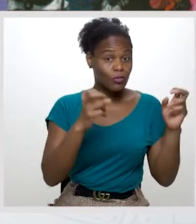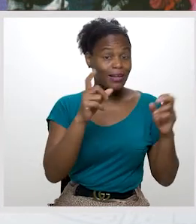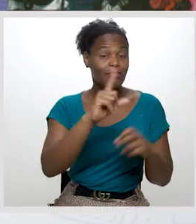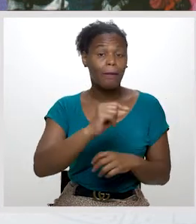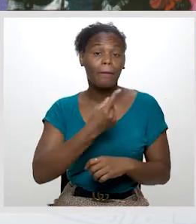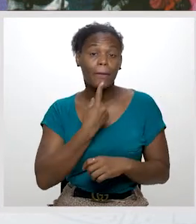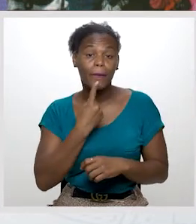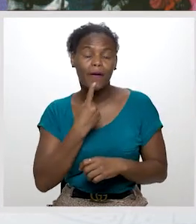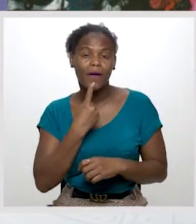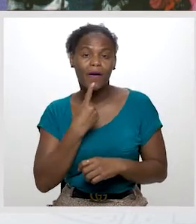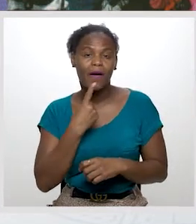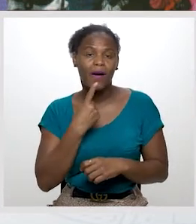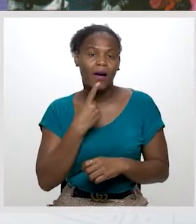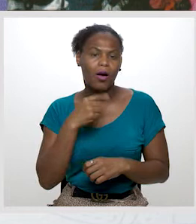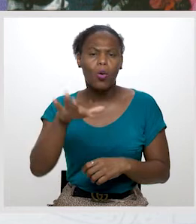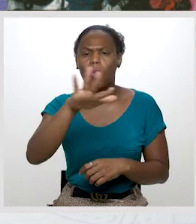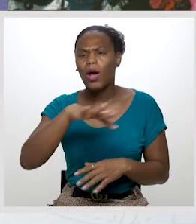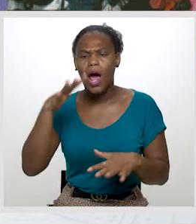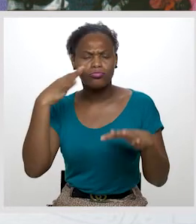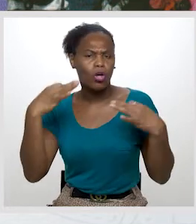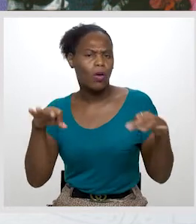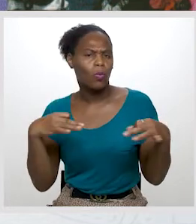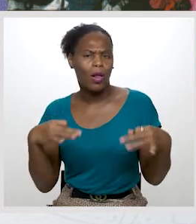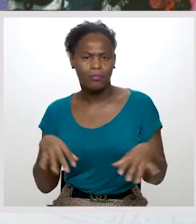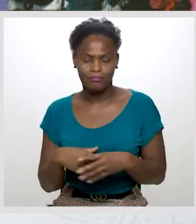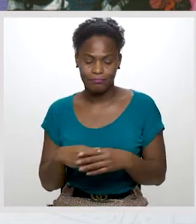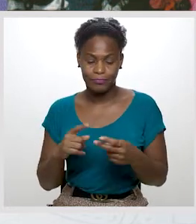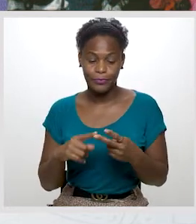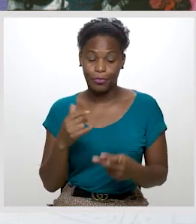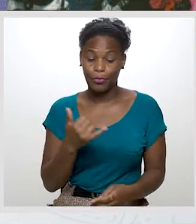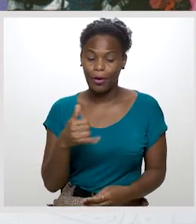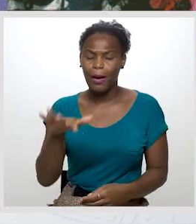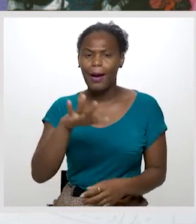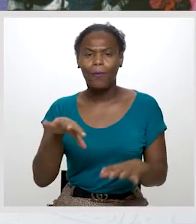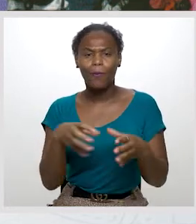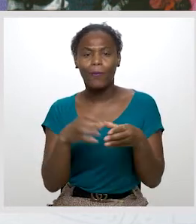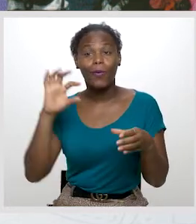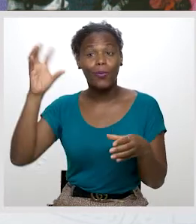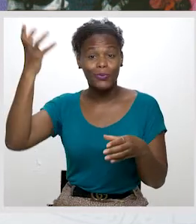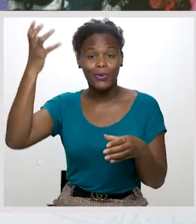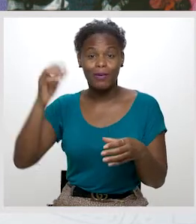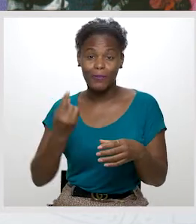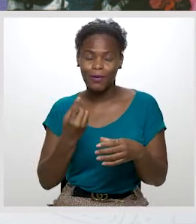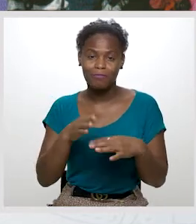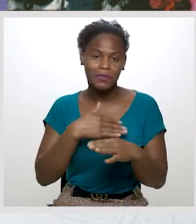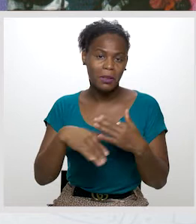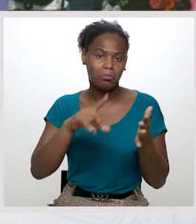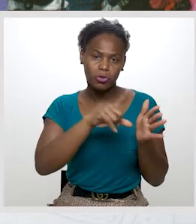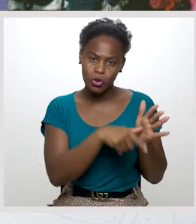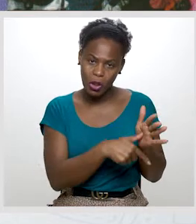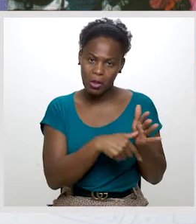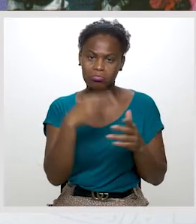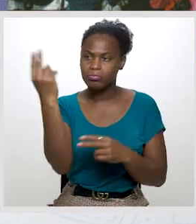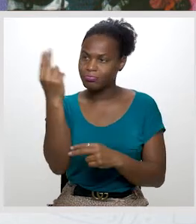pour découvrir et comprendre un milieu naturel. 2. La classe culturelle